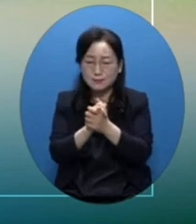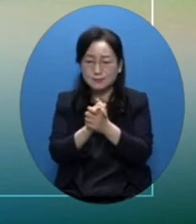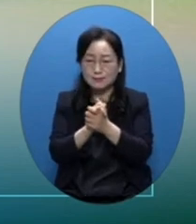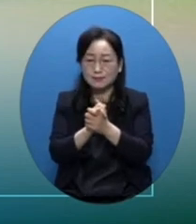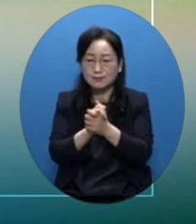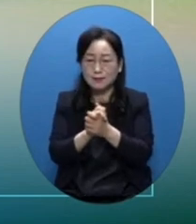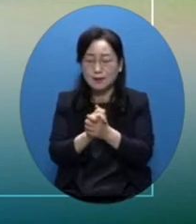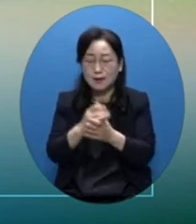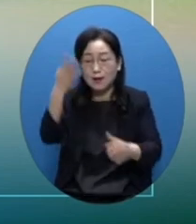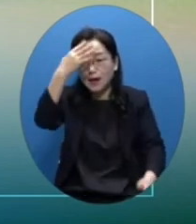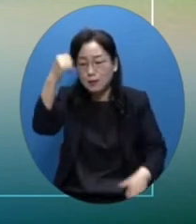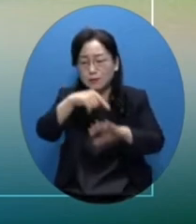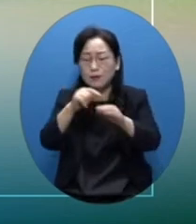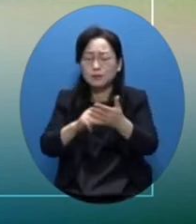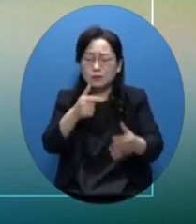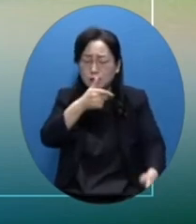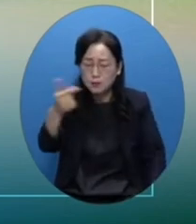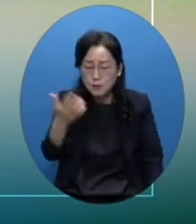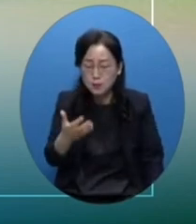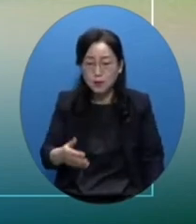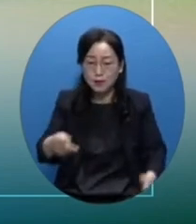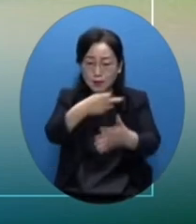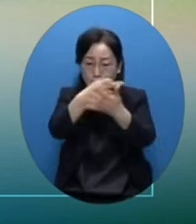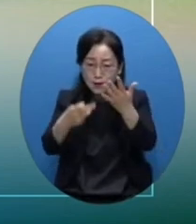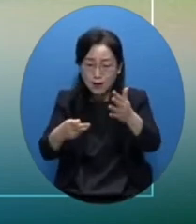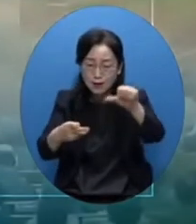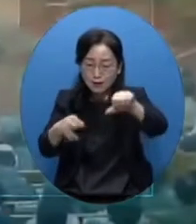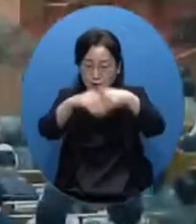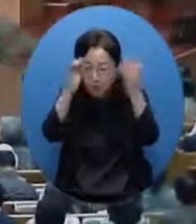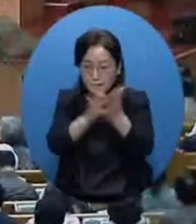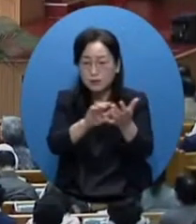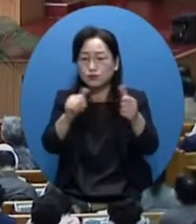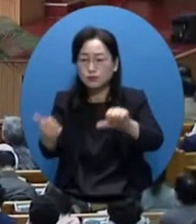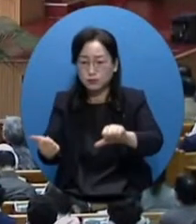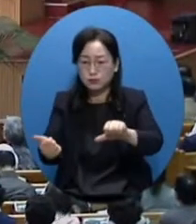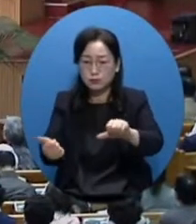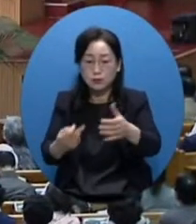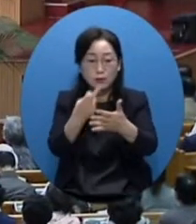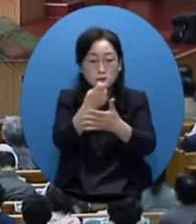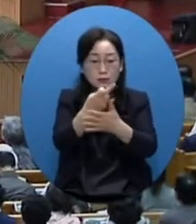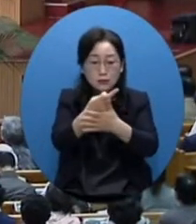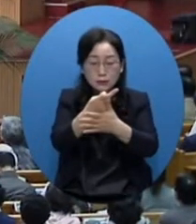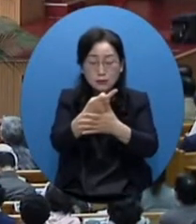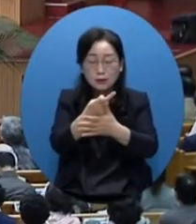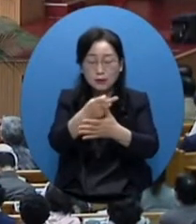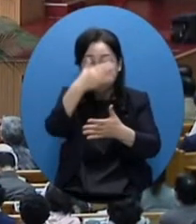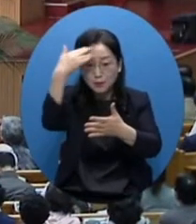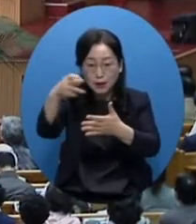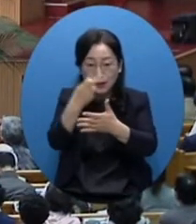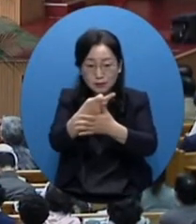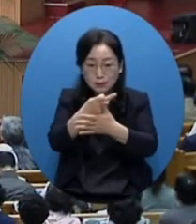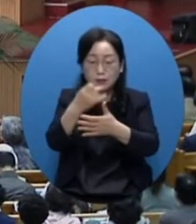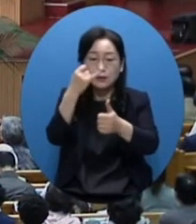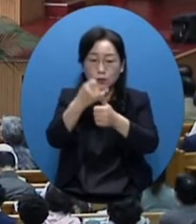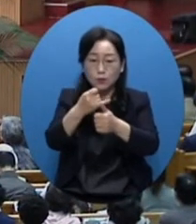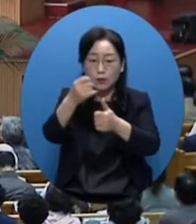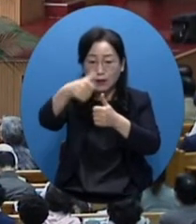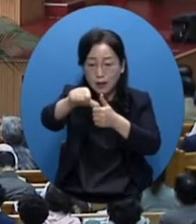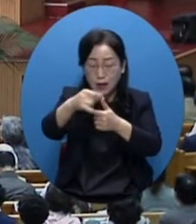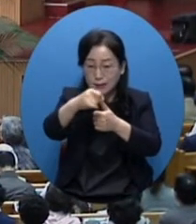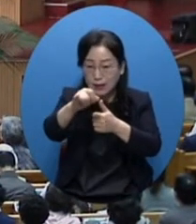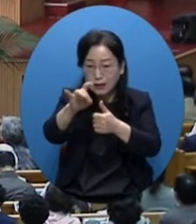얼마나 그 할머니 마음이 없겠습니까 5 아들 다 잃고 그려 아무것도 모르는